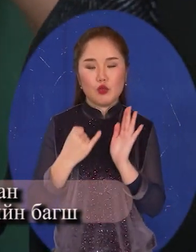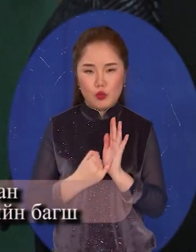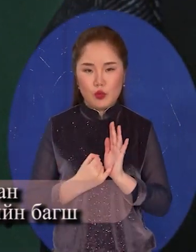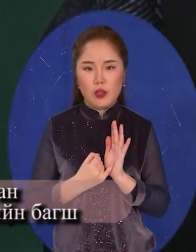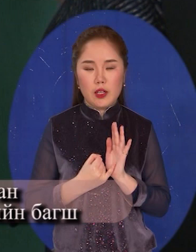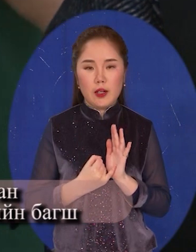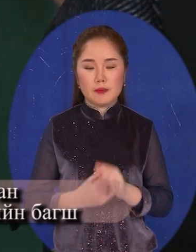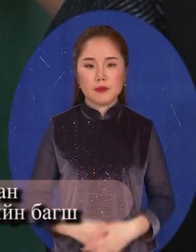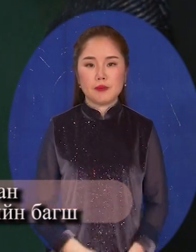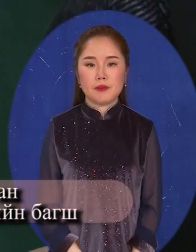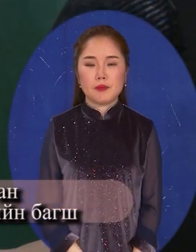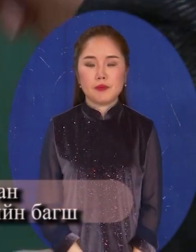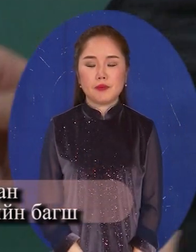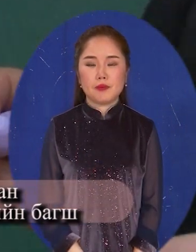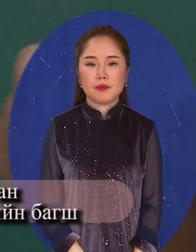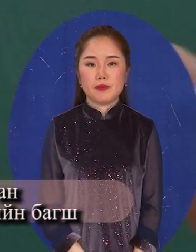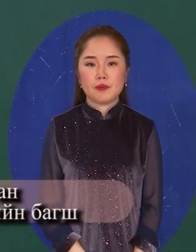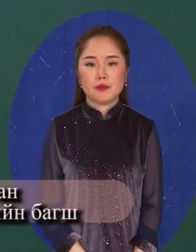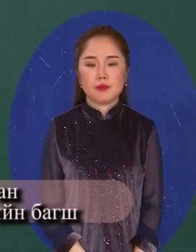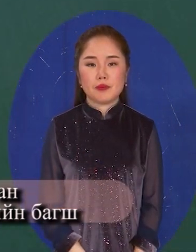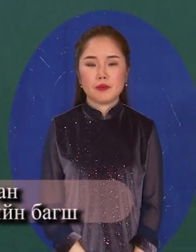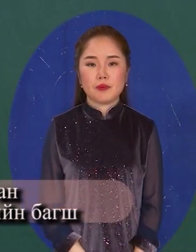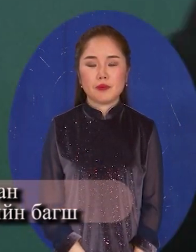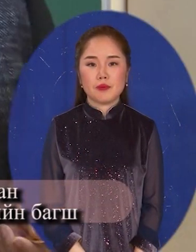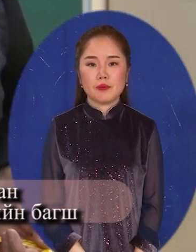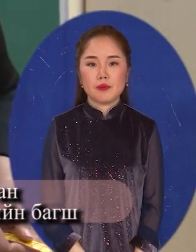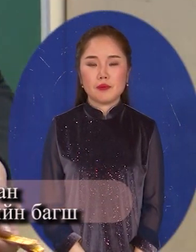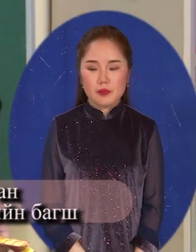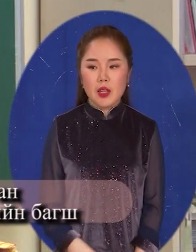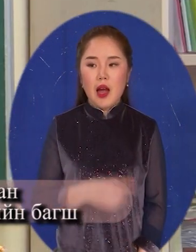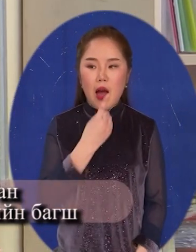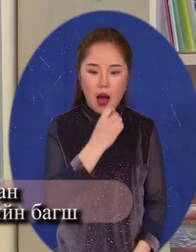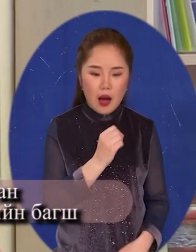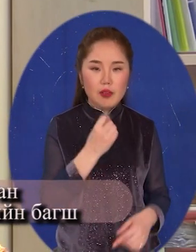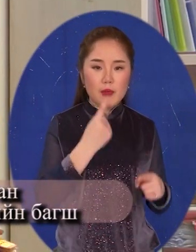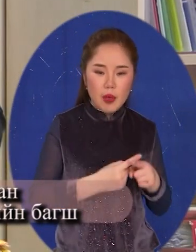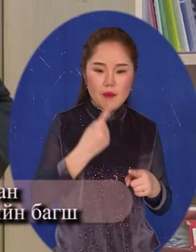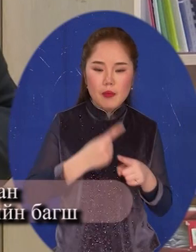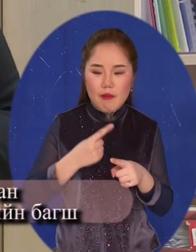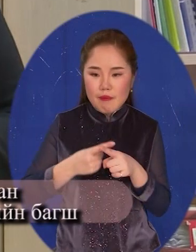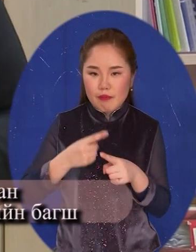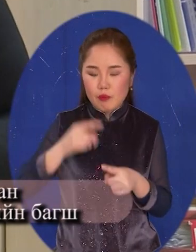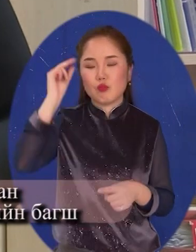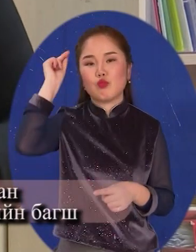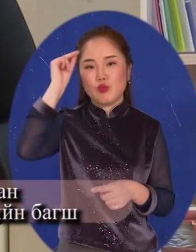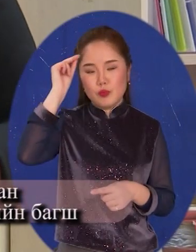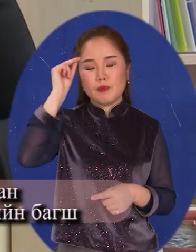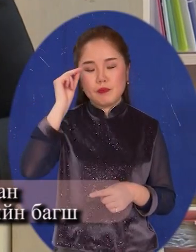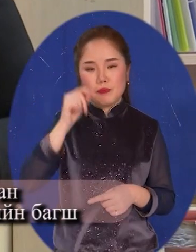166 болот экен. Биз 10-ондон арттырып косуп үйрөндүк.